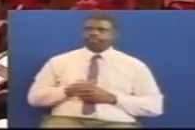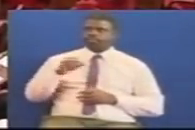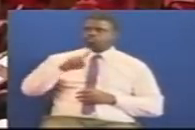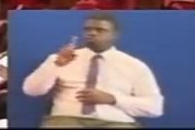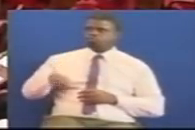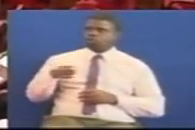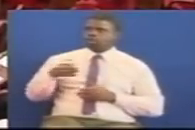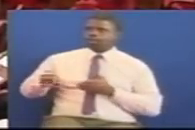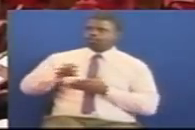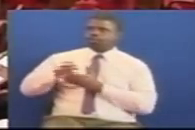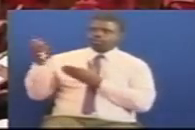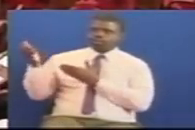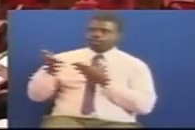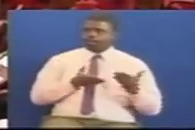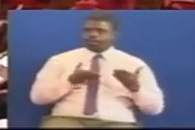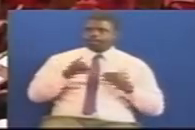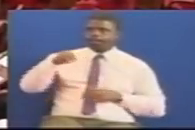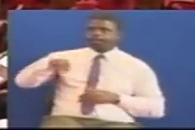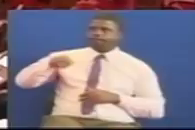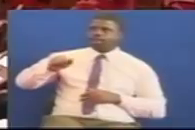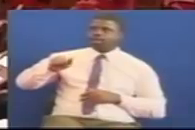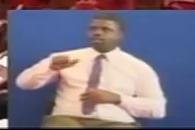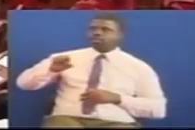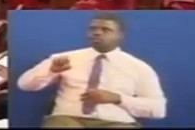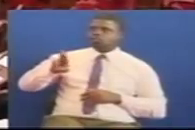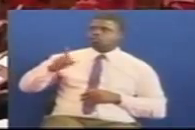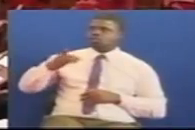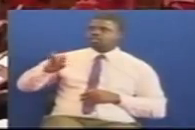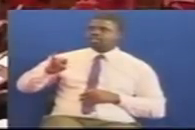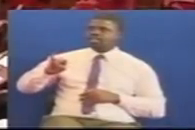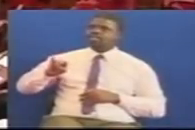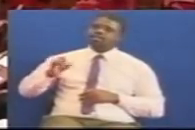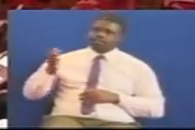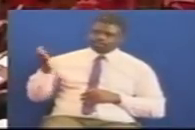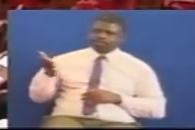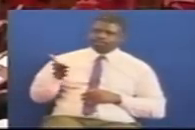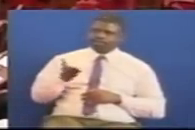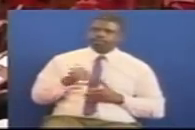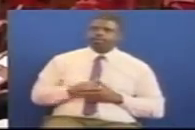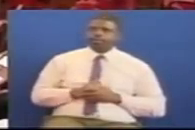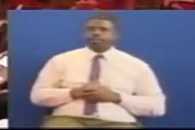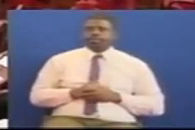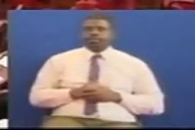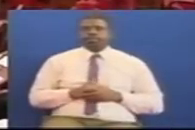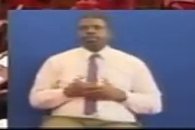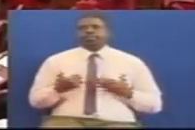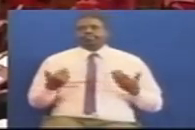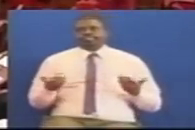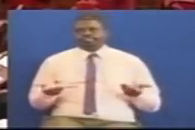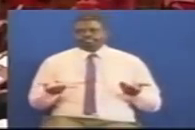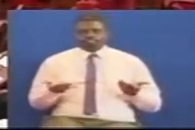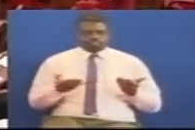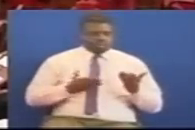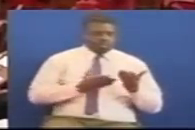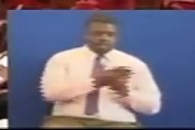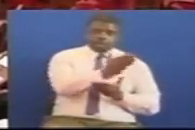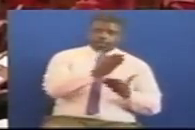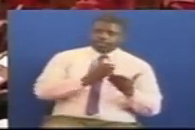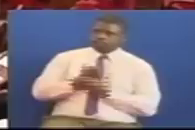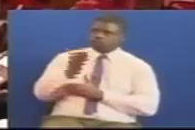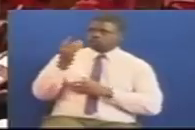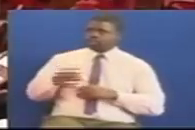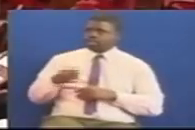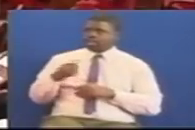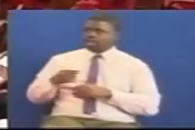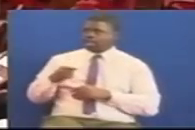Mheshimiwa Mwenyekiti, nakushukuru nami kunipa nafasi ya kuuliza swala moja dogo la nyongeza. Pamoja na mapitio ya sera elimu na kuweka mikakati ya ubora wa